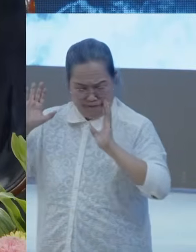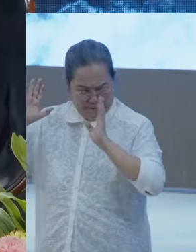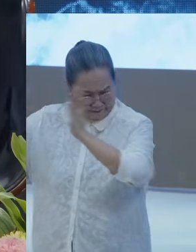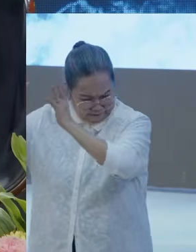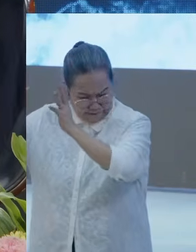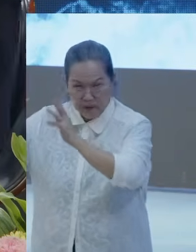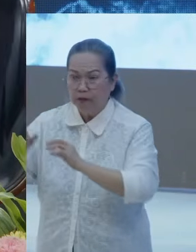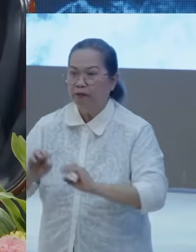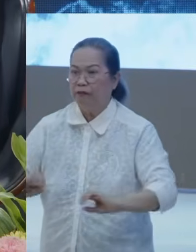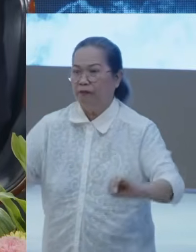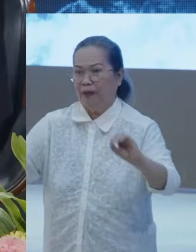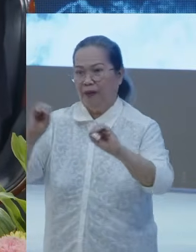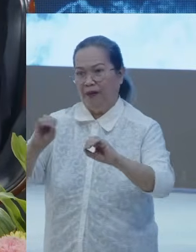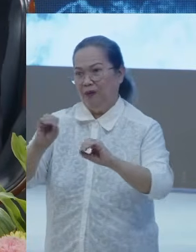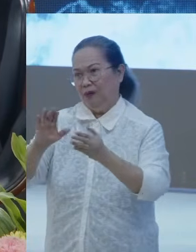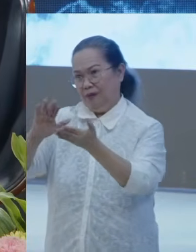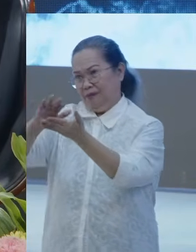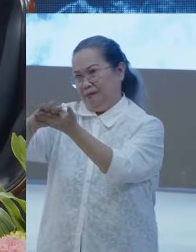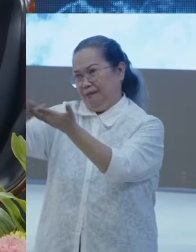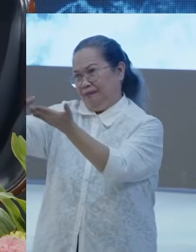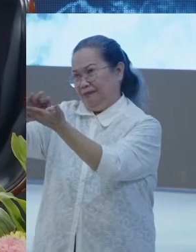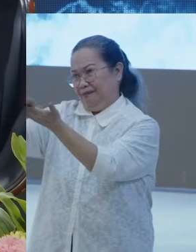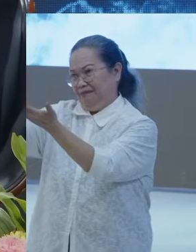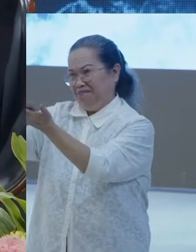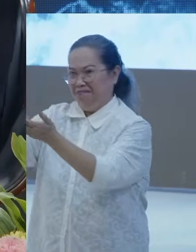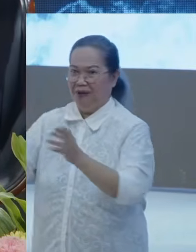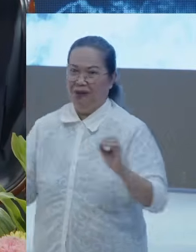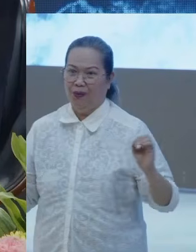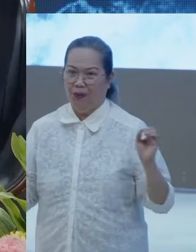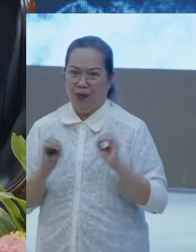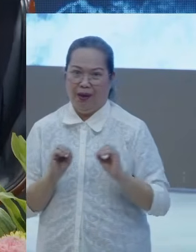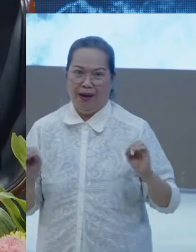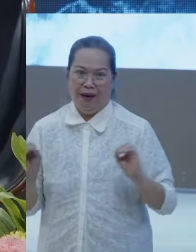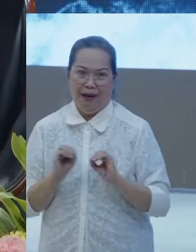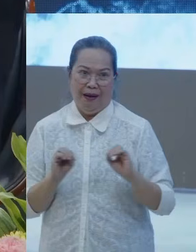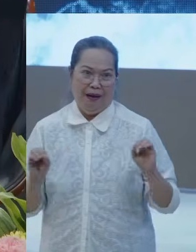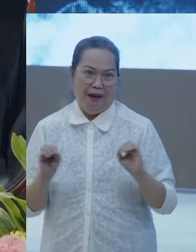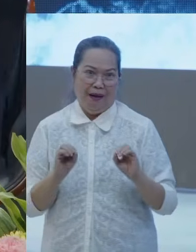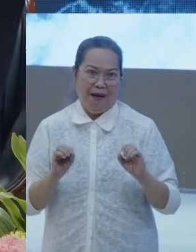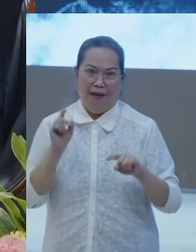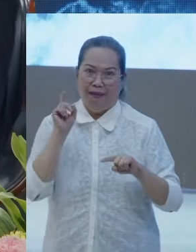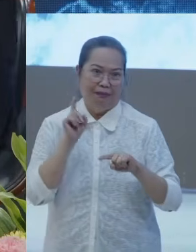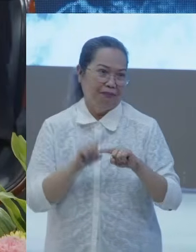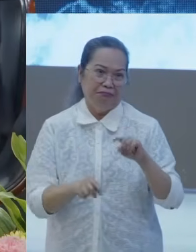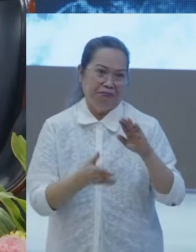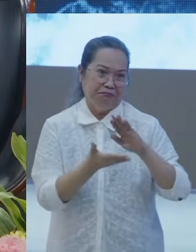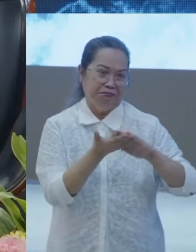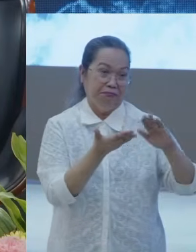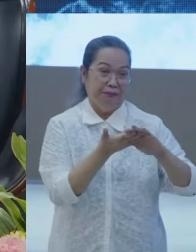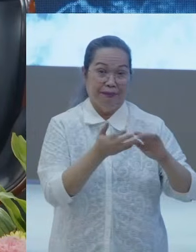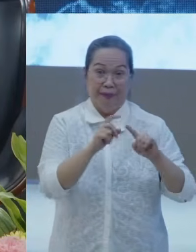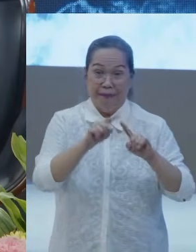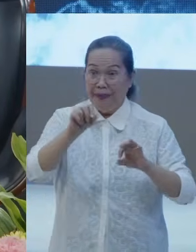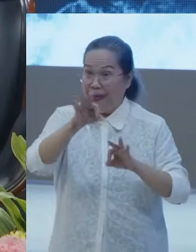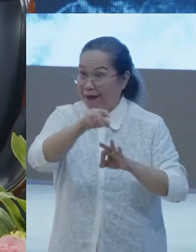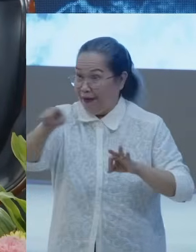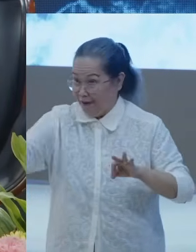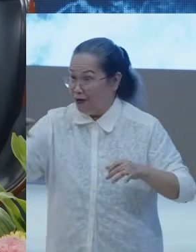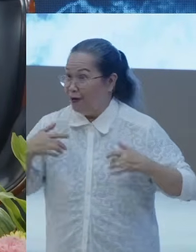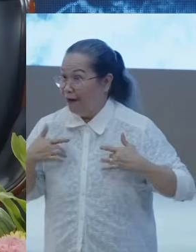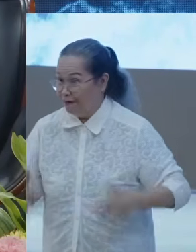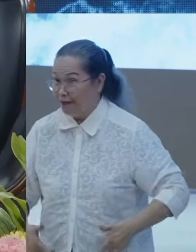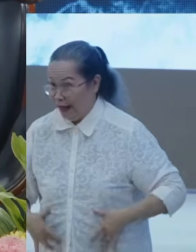wala na pong pardon. Yun, unpardonable sin yun. Pero habang may buhay kayo, mga